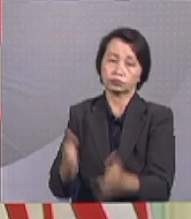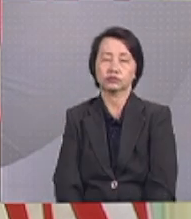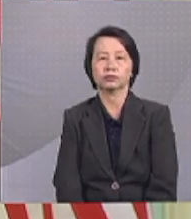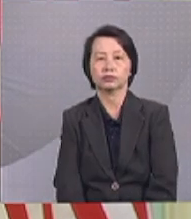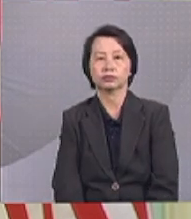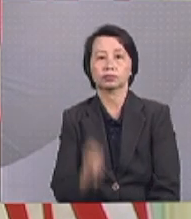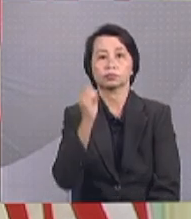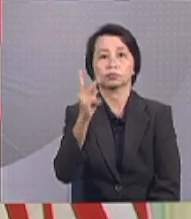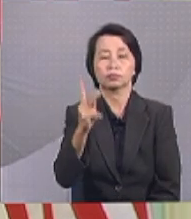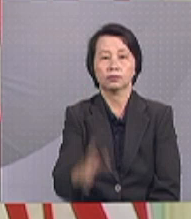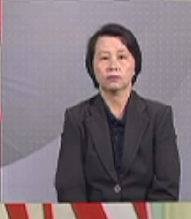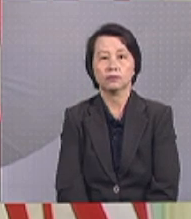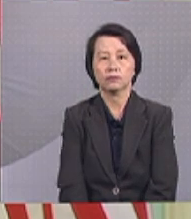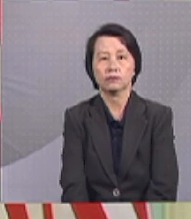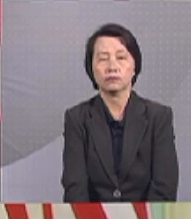Okay.